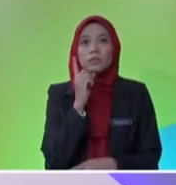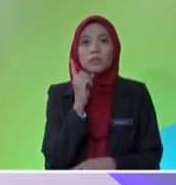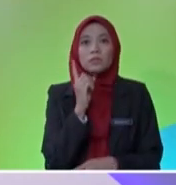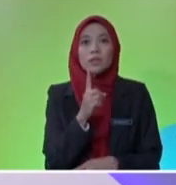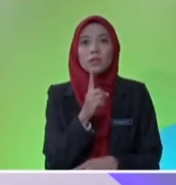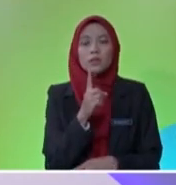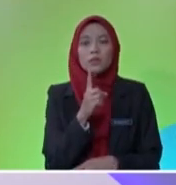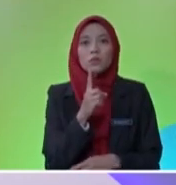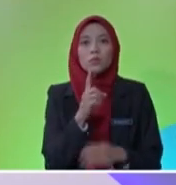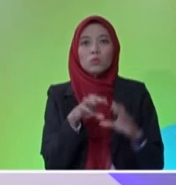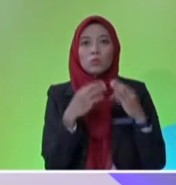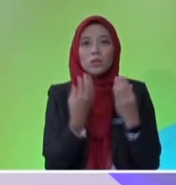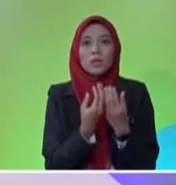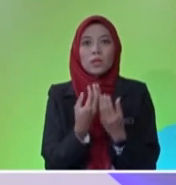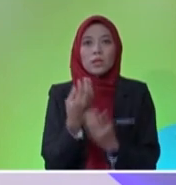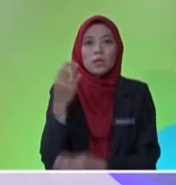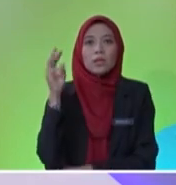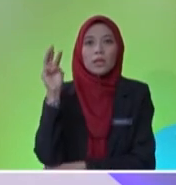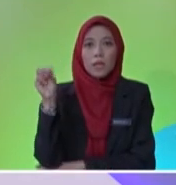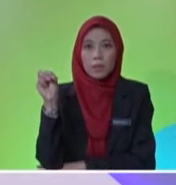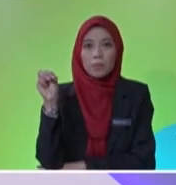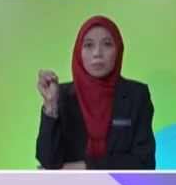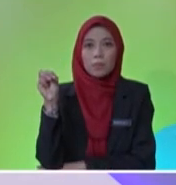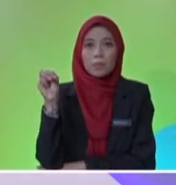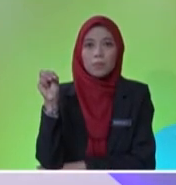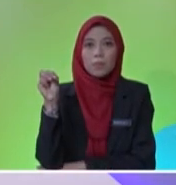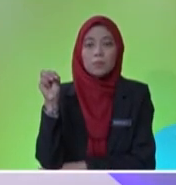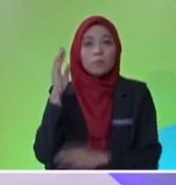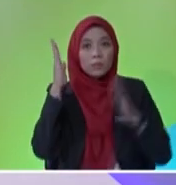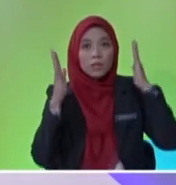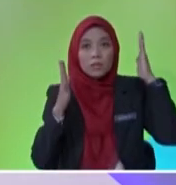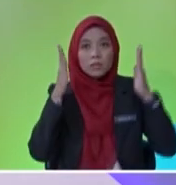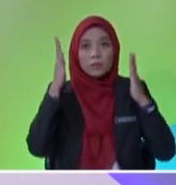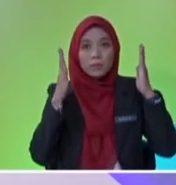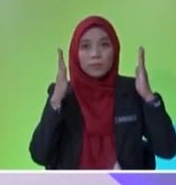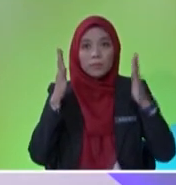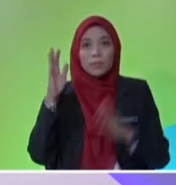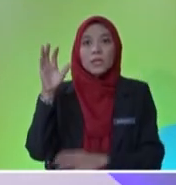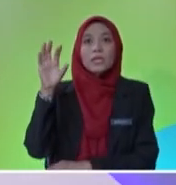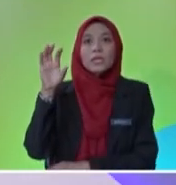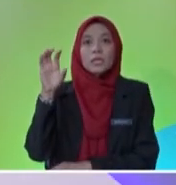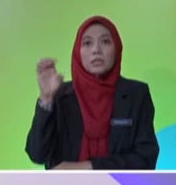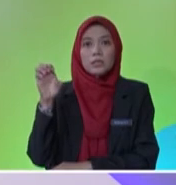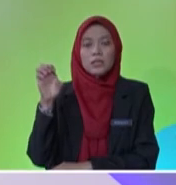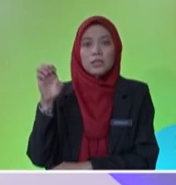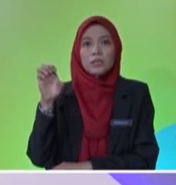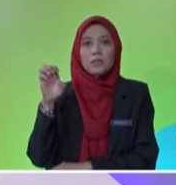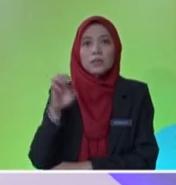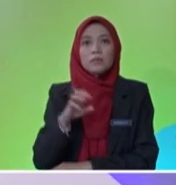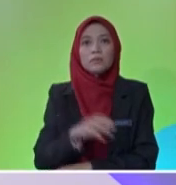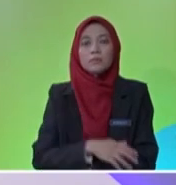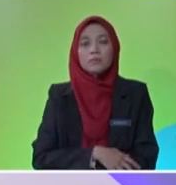Mesh Hm yaitu untuk melicia ia lebih Lepas itu ih yaitu emergency